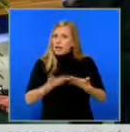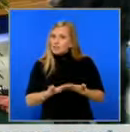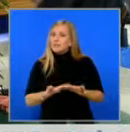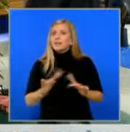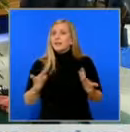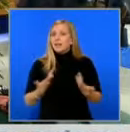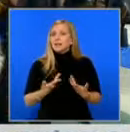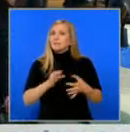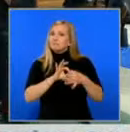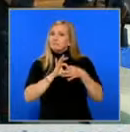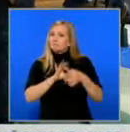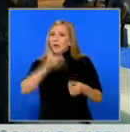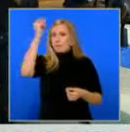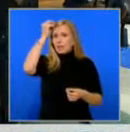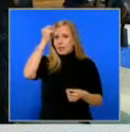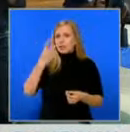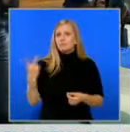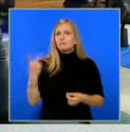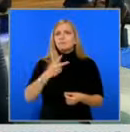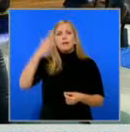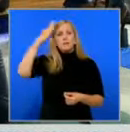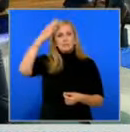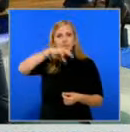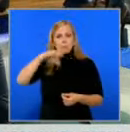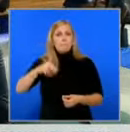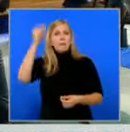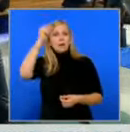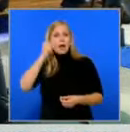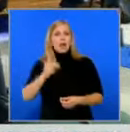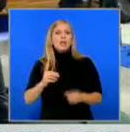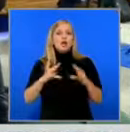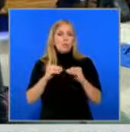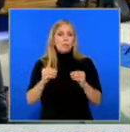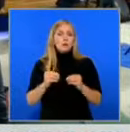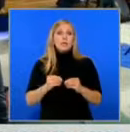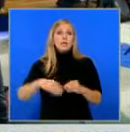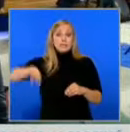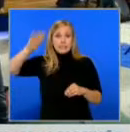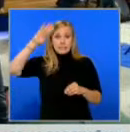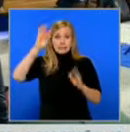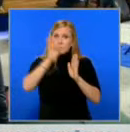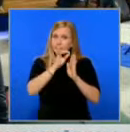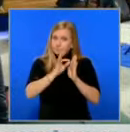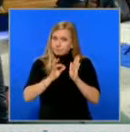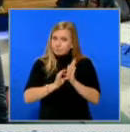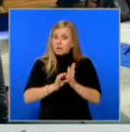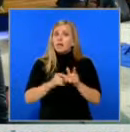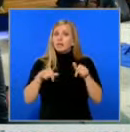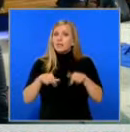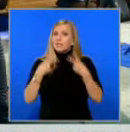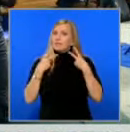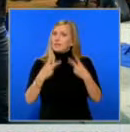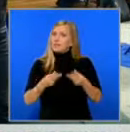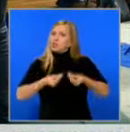българия българия и румъния не само са изпълнили техническите критерии и трябва да бъдат част от шенгенското пространство но днес видяхме че са